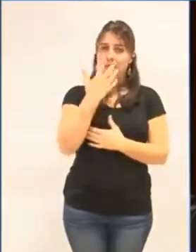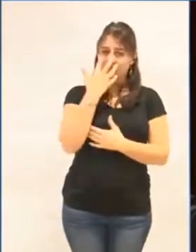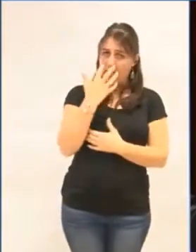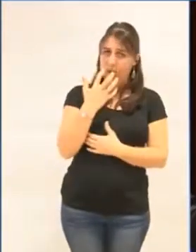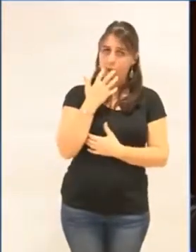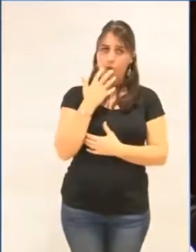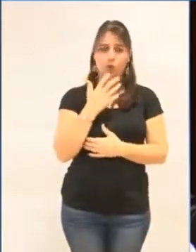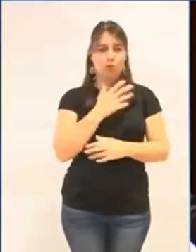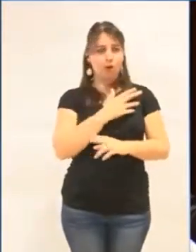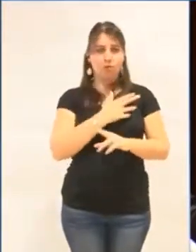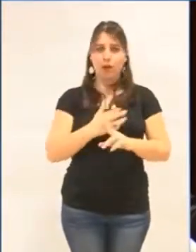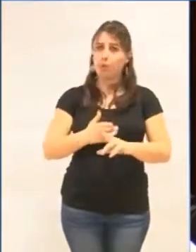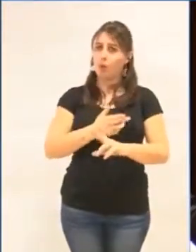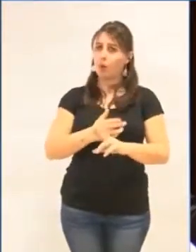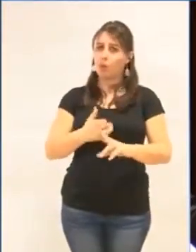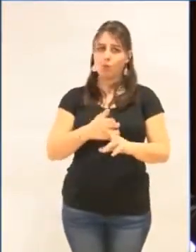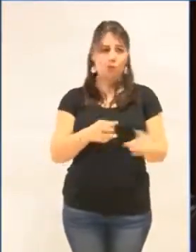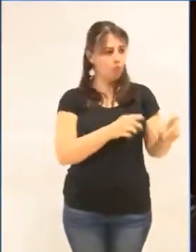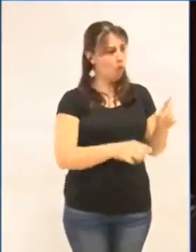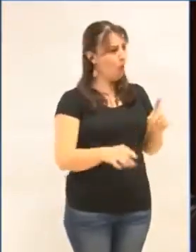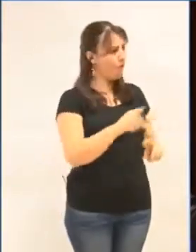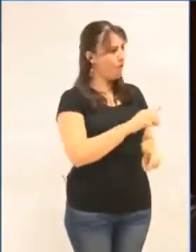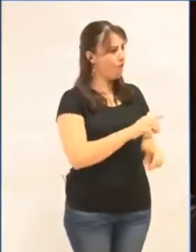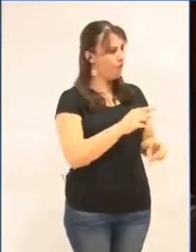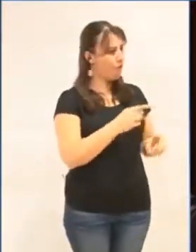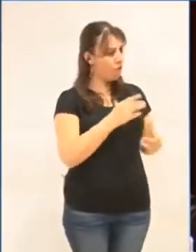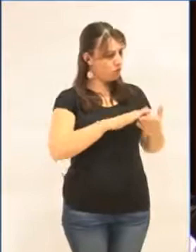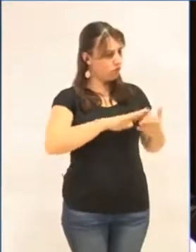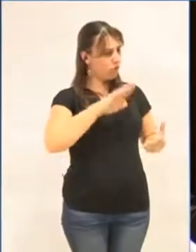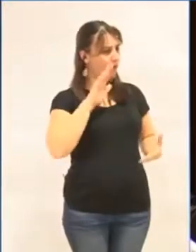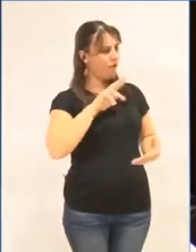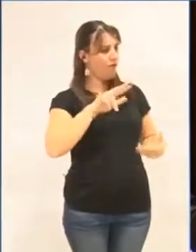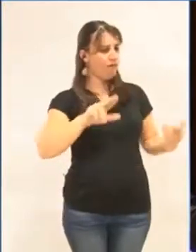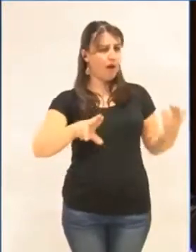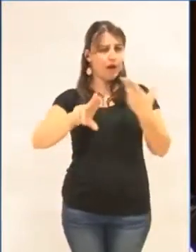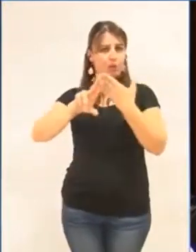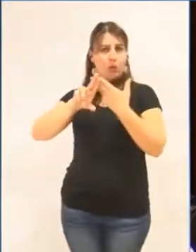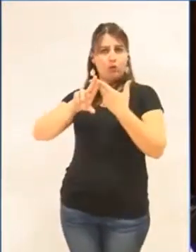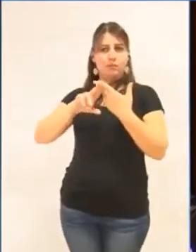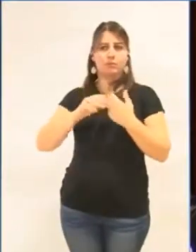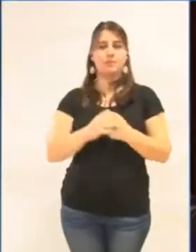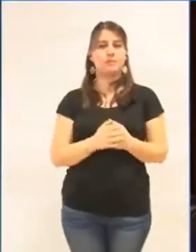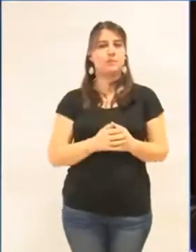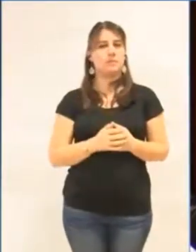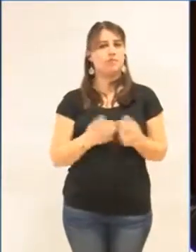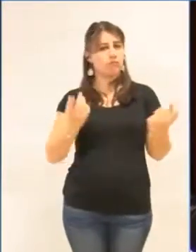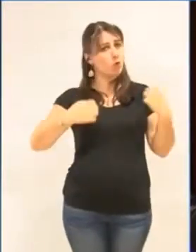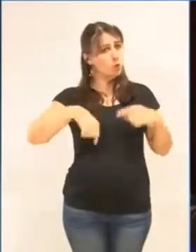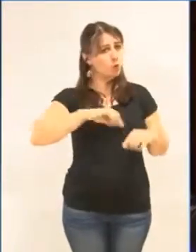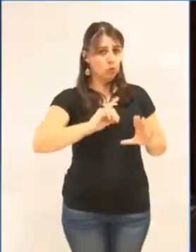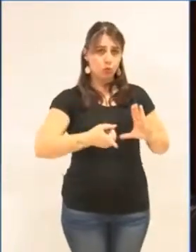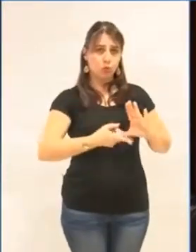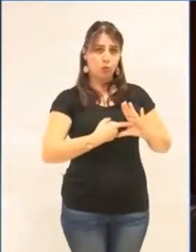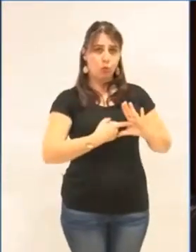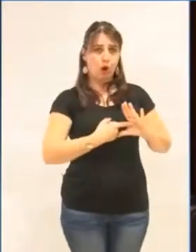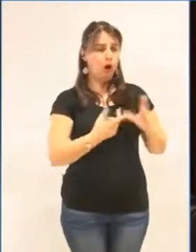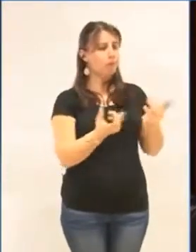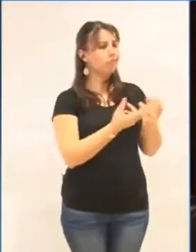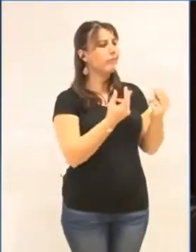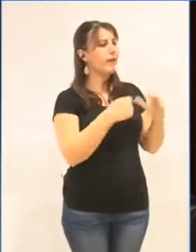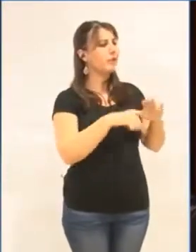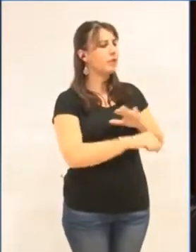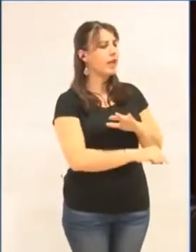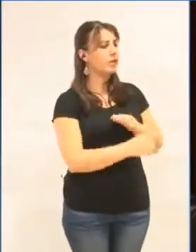posent. Vous le ferez puisque vous l'avez dit. Nous serons en mesure d'attendre ces explications-là et